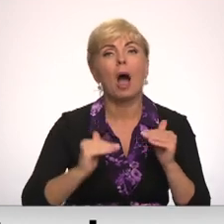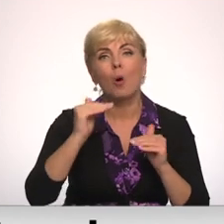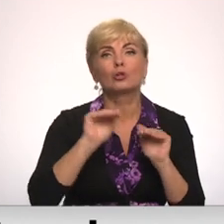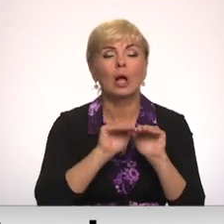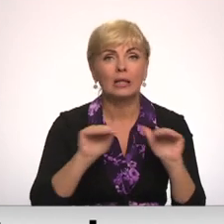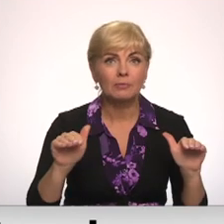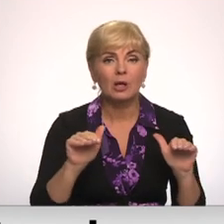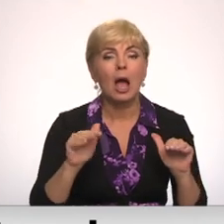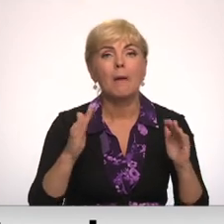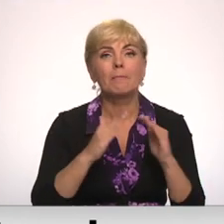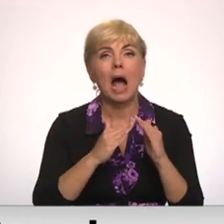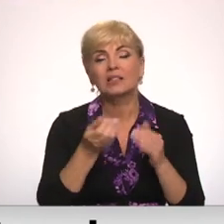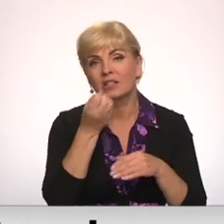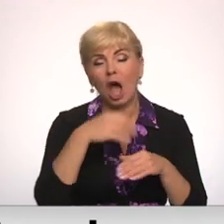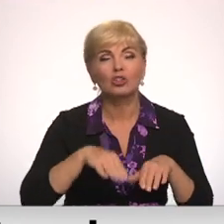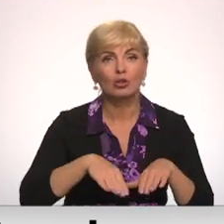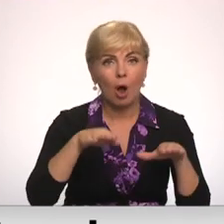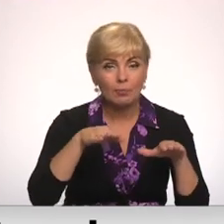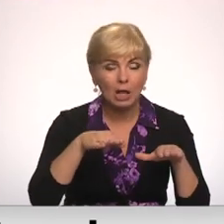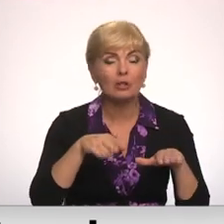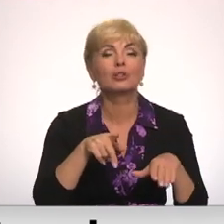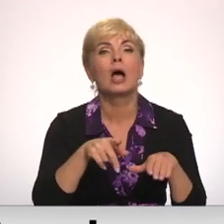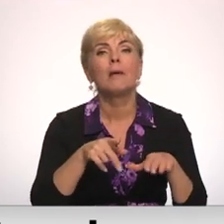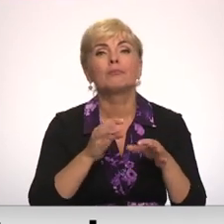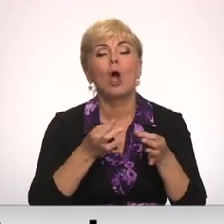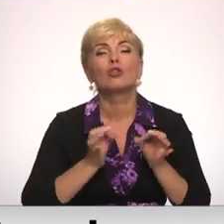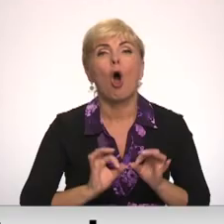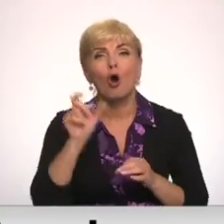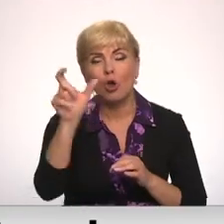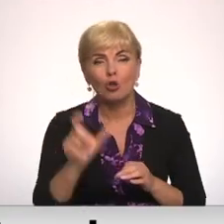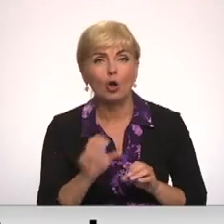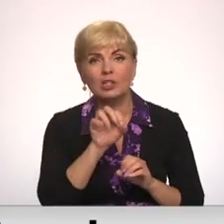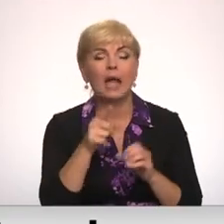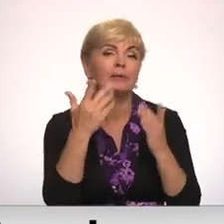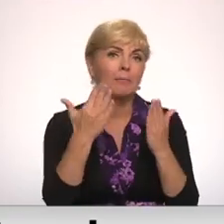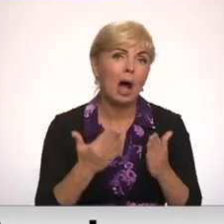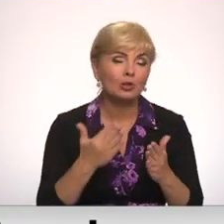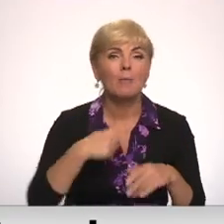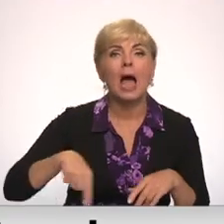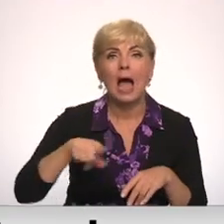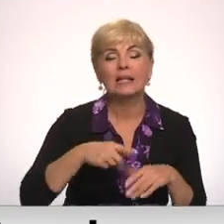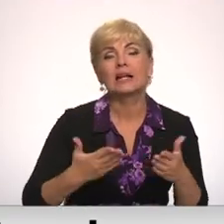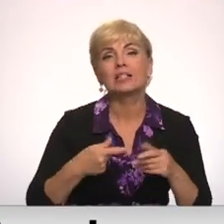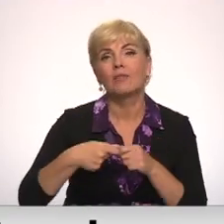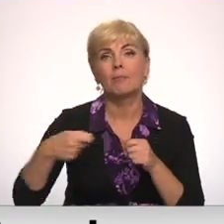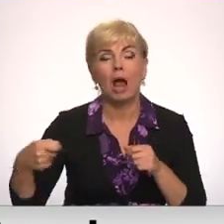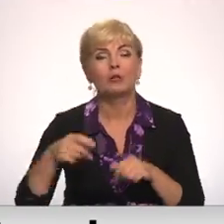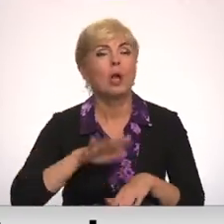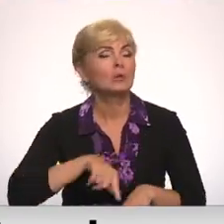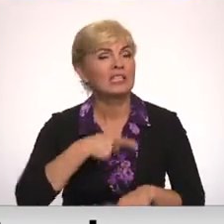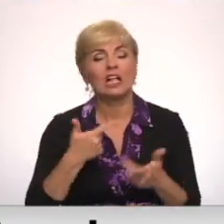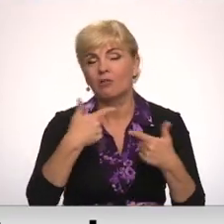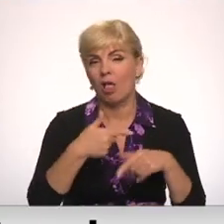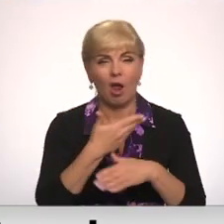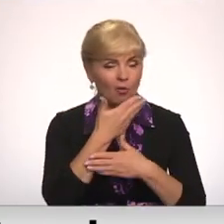viņam mazdārziņš noplūst. Geoloģijas doktors Jānis Lapinskis saka, šādi pasākumi ezera dzīvi pagarina, bet ne uz ilgu laiku.